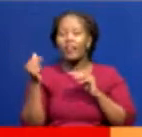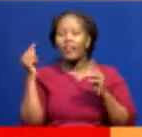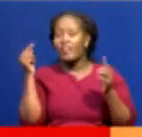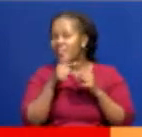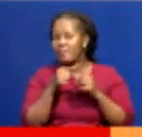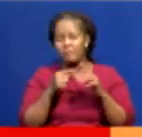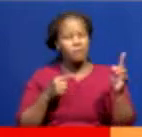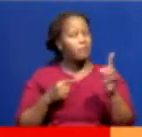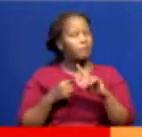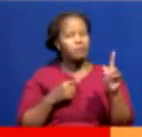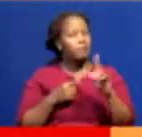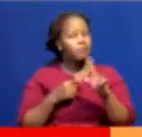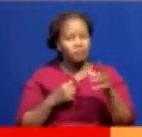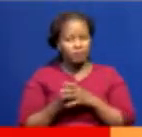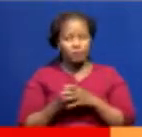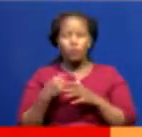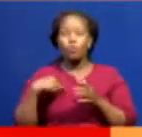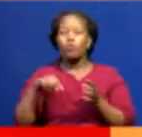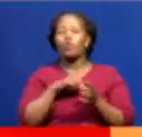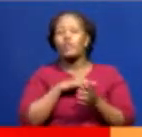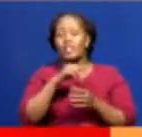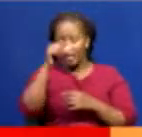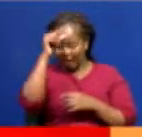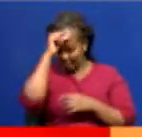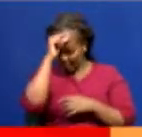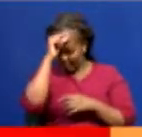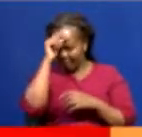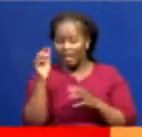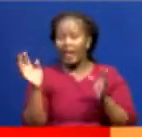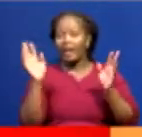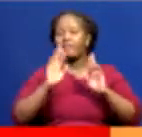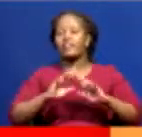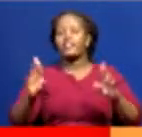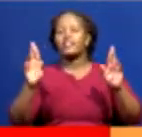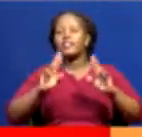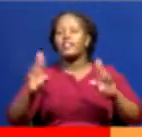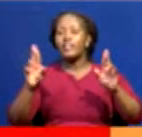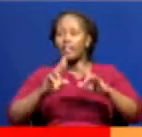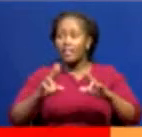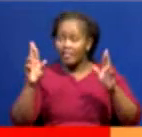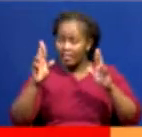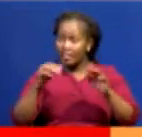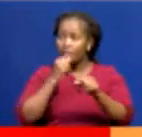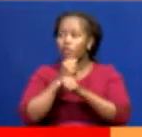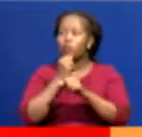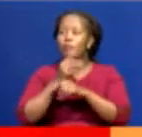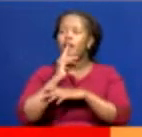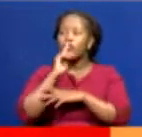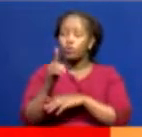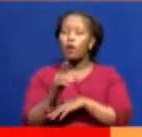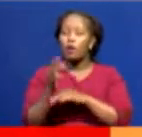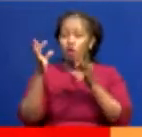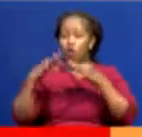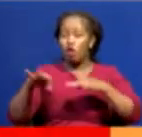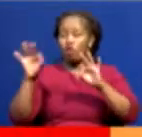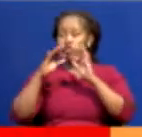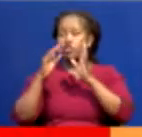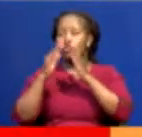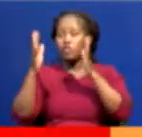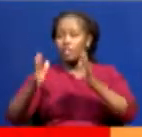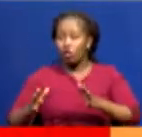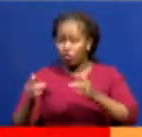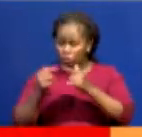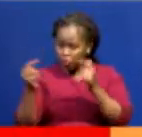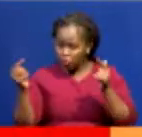vile wanataka. Na sisi tuko tayari kama serikali kuhakikisha tumempa official leader wa opposition